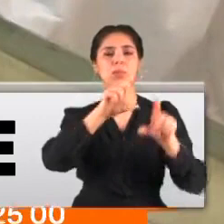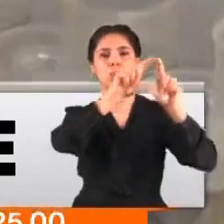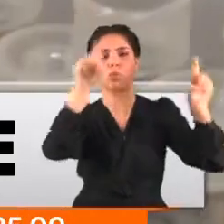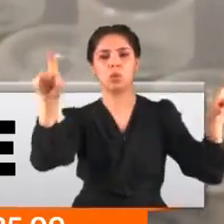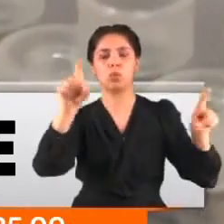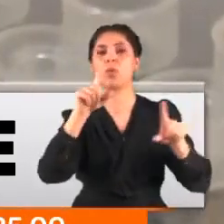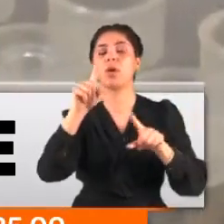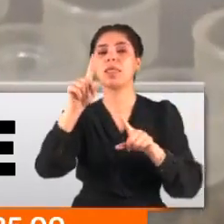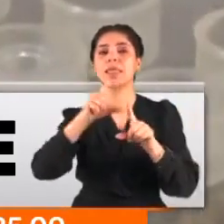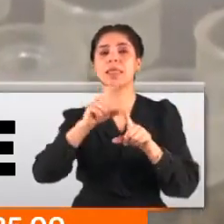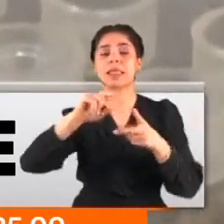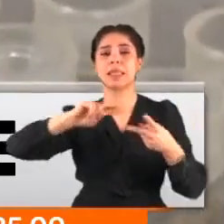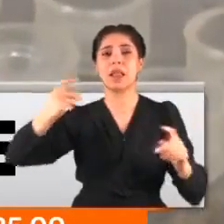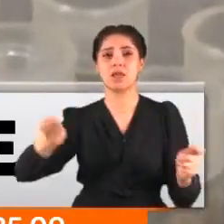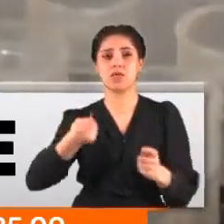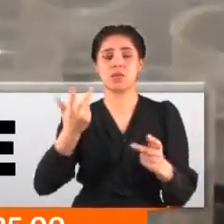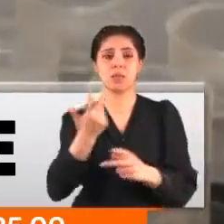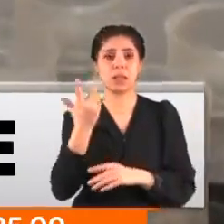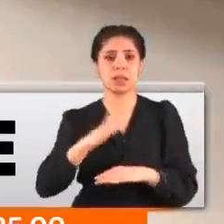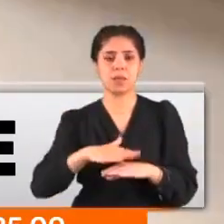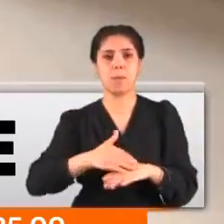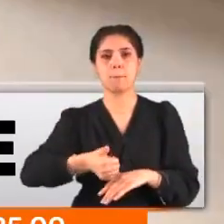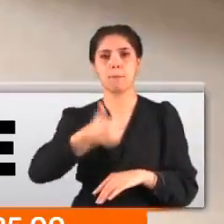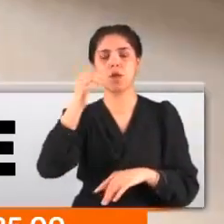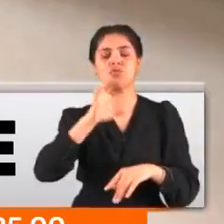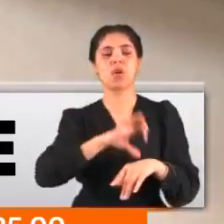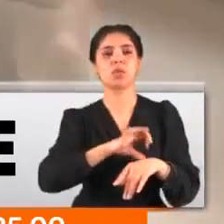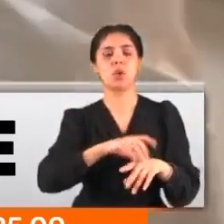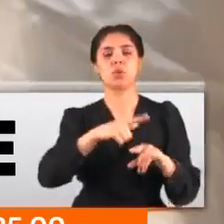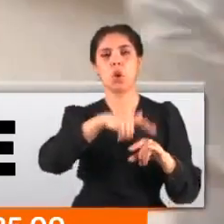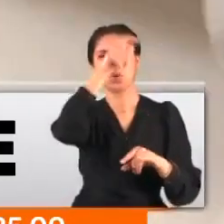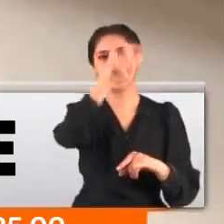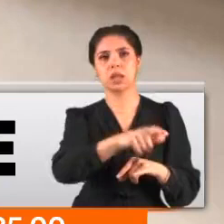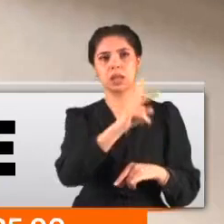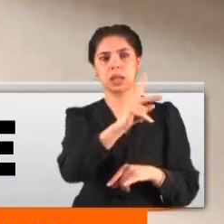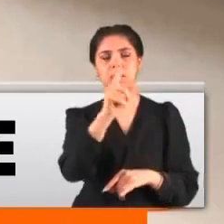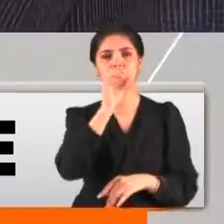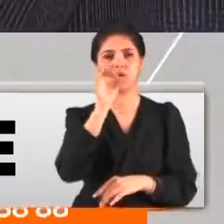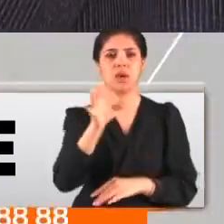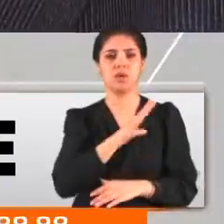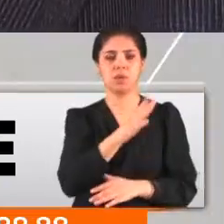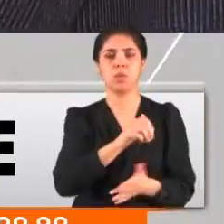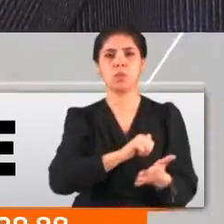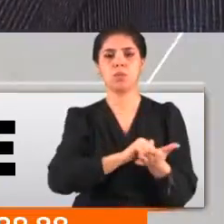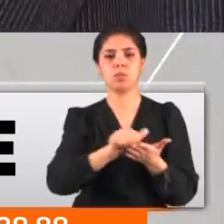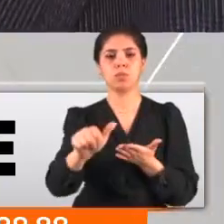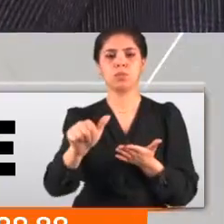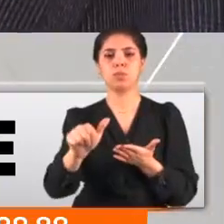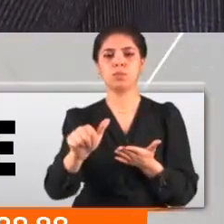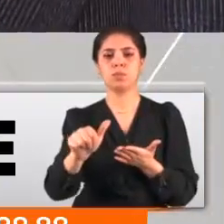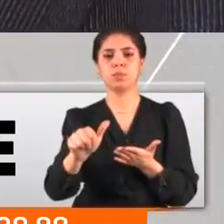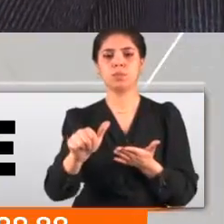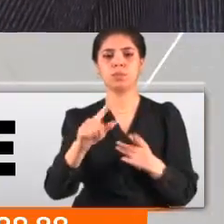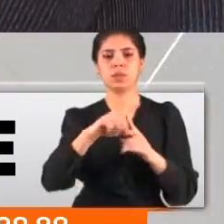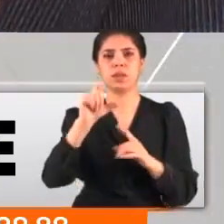hızla sonuçlandırmaya çalışıyor. Adli Tıp Kurumu Başkanı Doktor Hızır Aslı Yüreğin bir de çağrısı var. Tüm